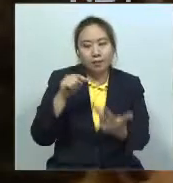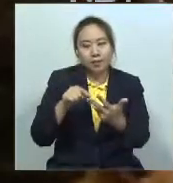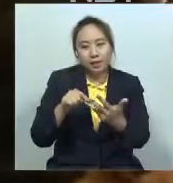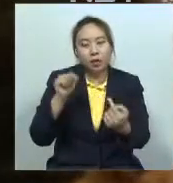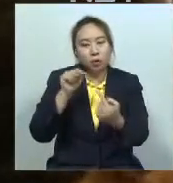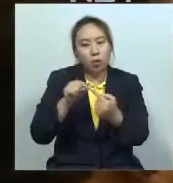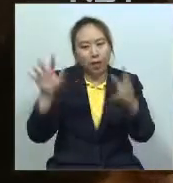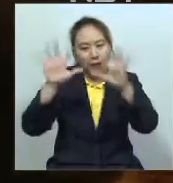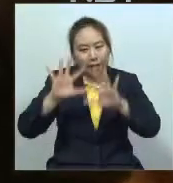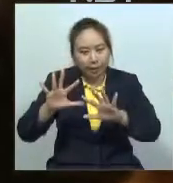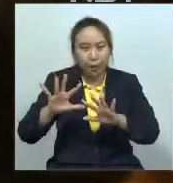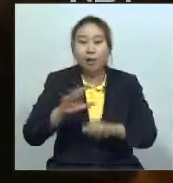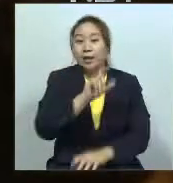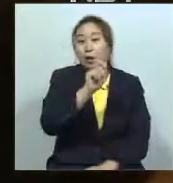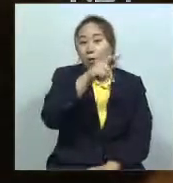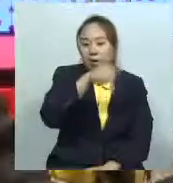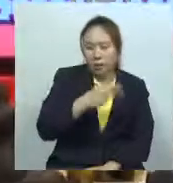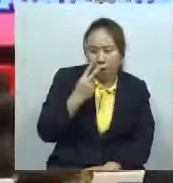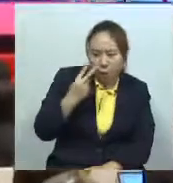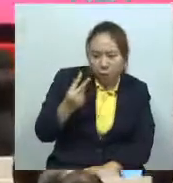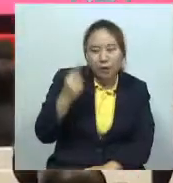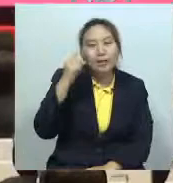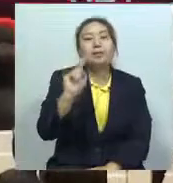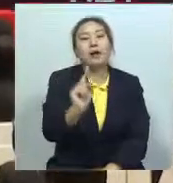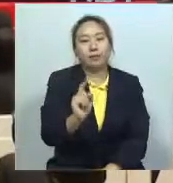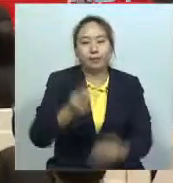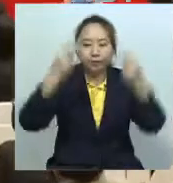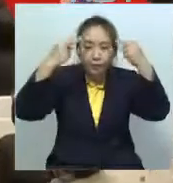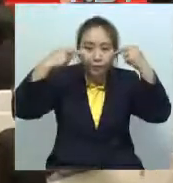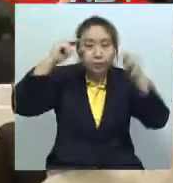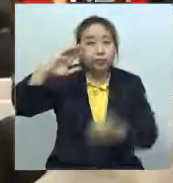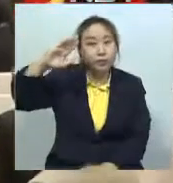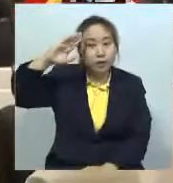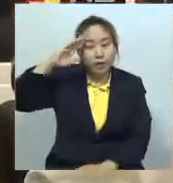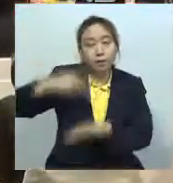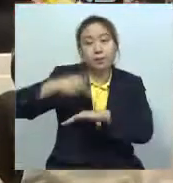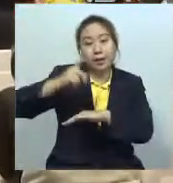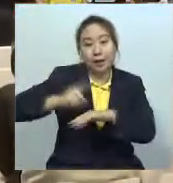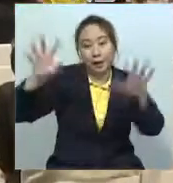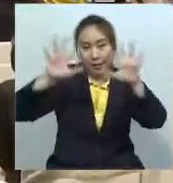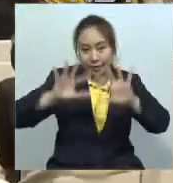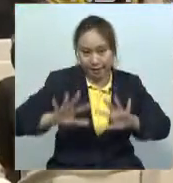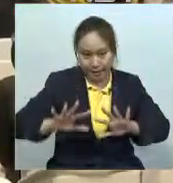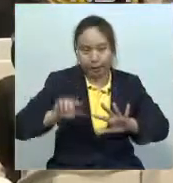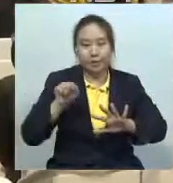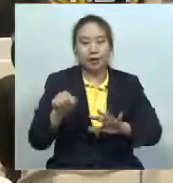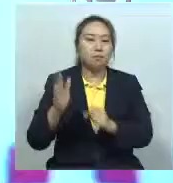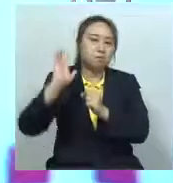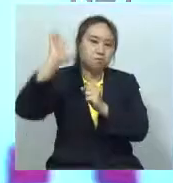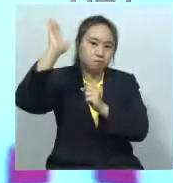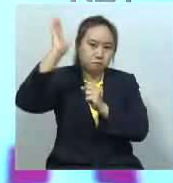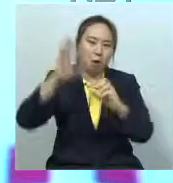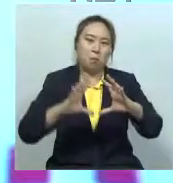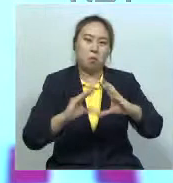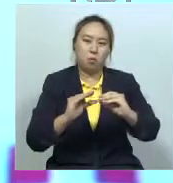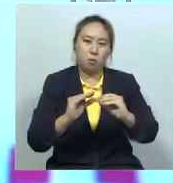ต่อแนวคิดอินโดแปซิฟิกพลเอกประยุทธ์จันทร์โอชานายกรัฐมนตรีในฐานะประธานอาเซียนแถลงผลสำเร็จของการประชุมสุดย